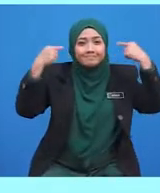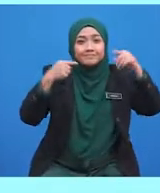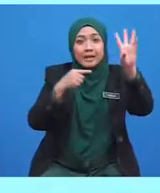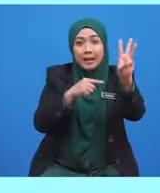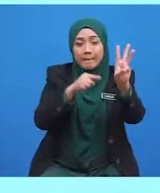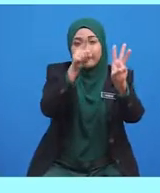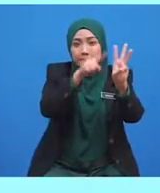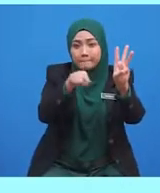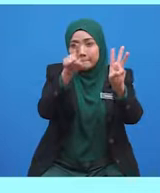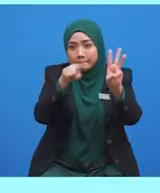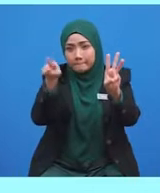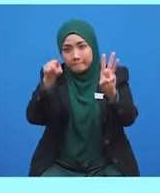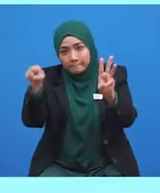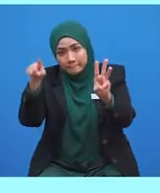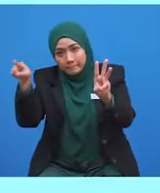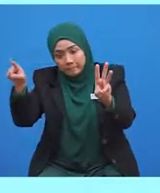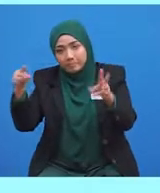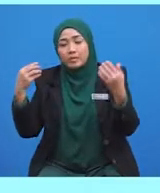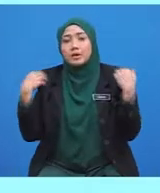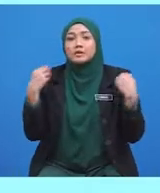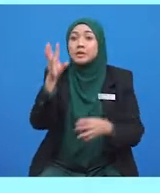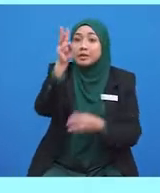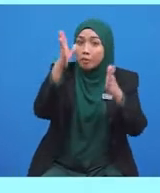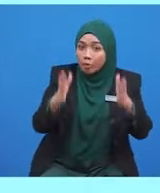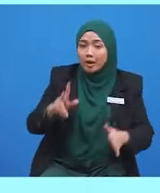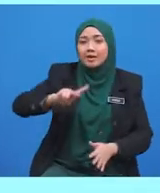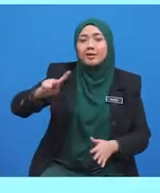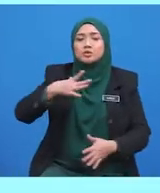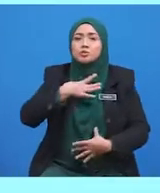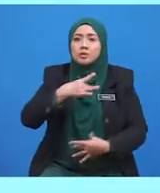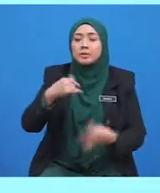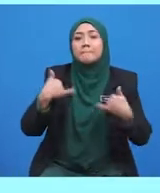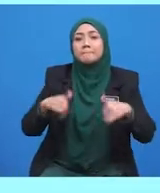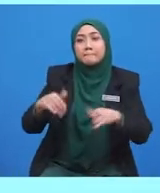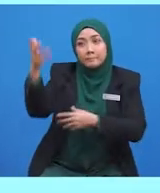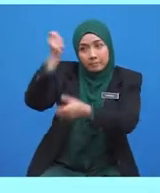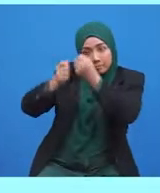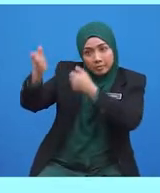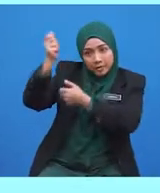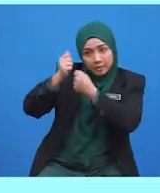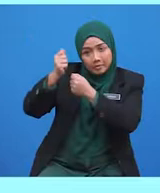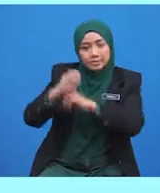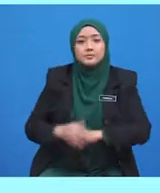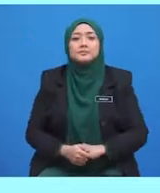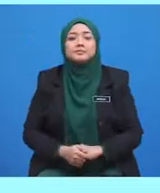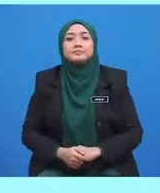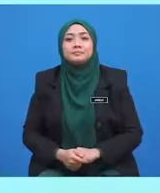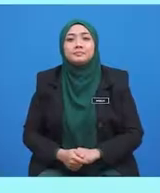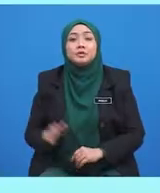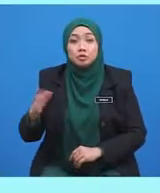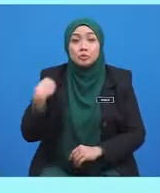enam orang kanak-kanak yang suka bermain layang-layang. Jom perhatikan sekali